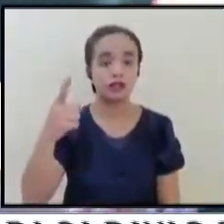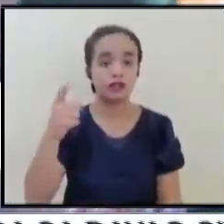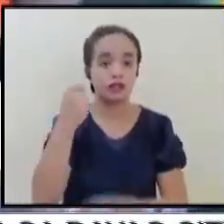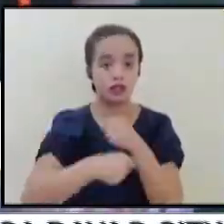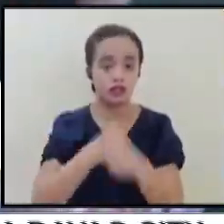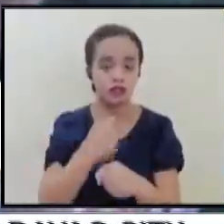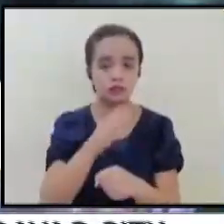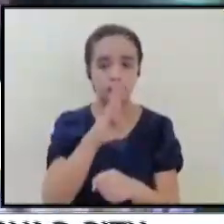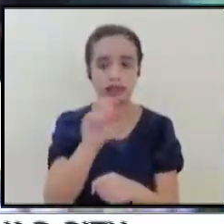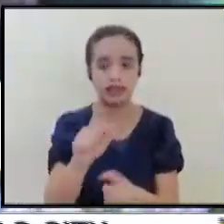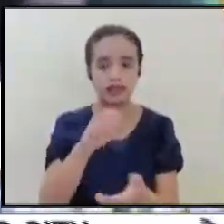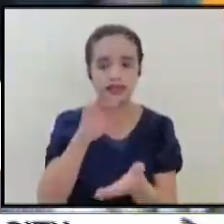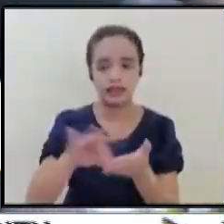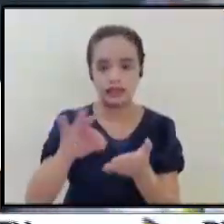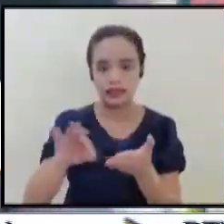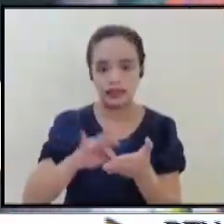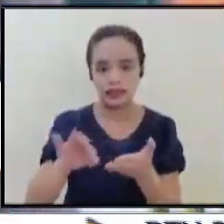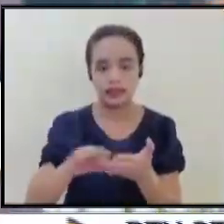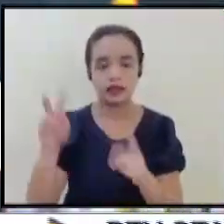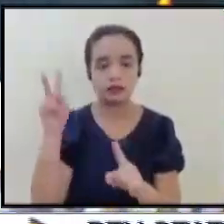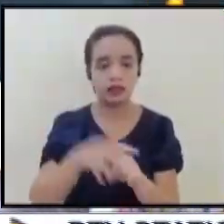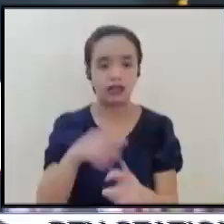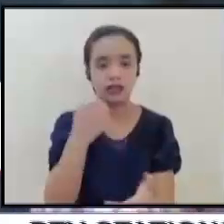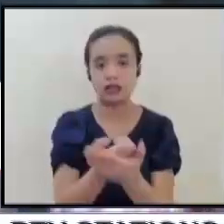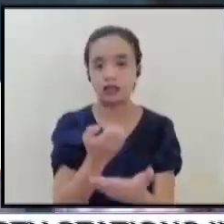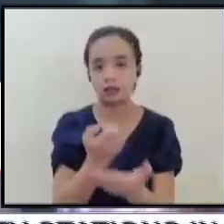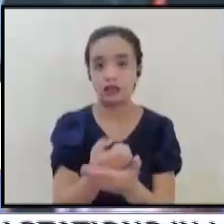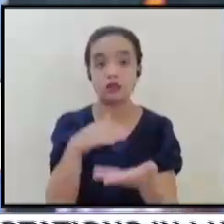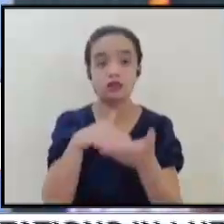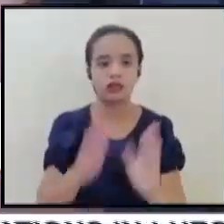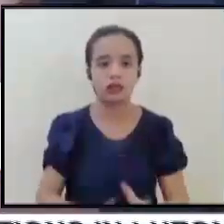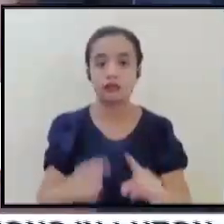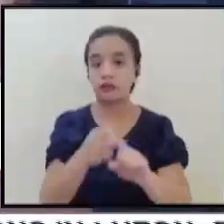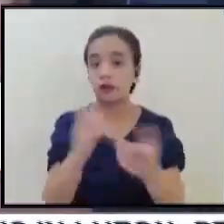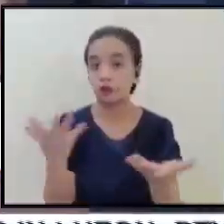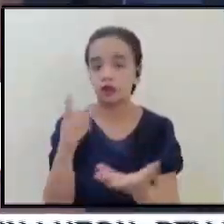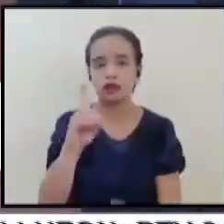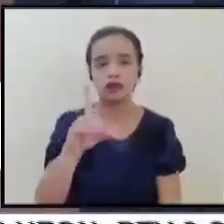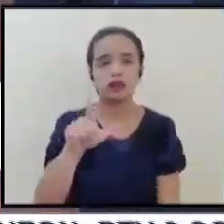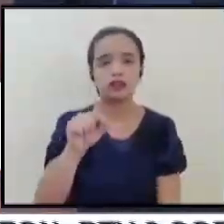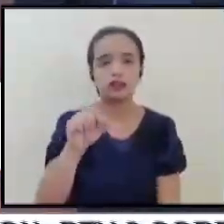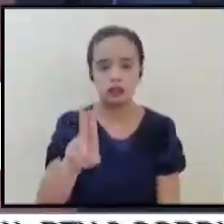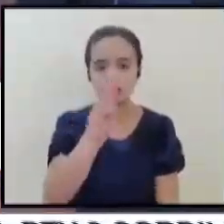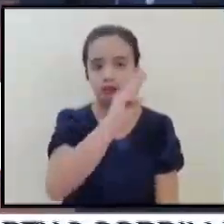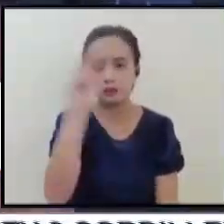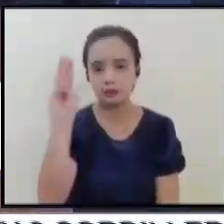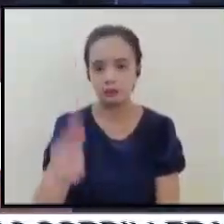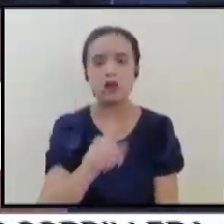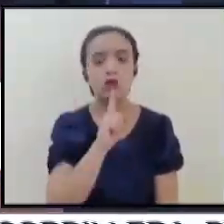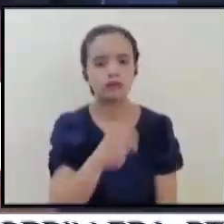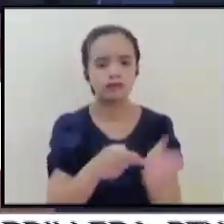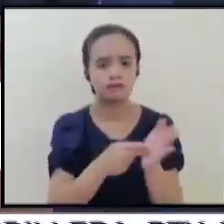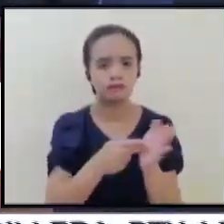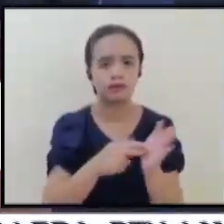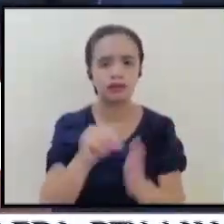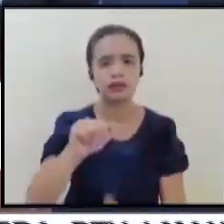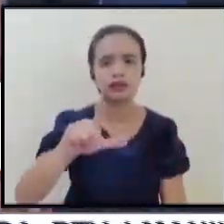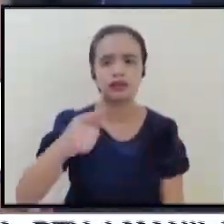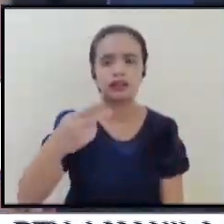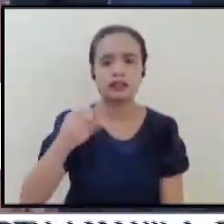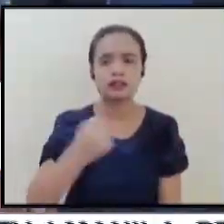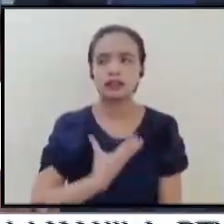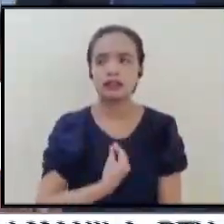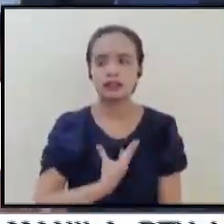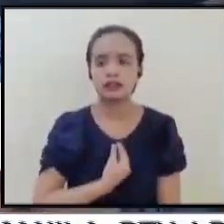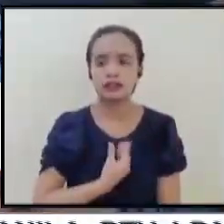Economics student si Althesa mula sa De La Salle University sa Maynila. Aminado si Althesa na kinakabahan din siya pero may